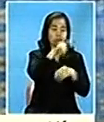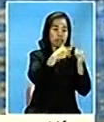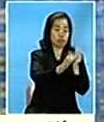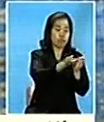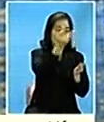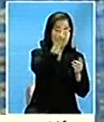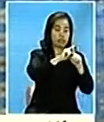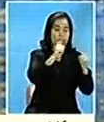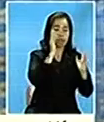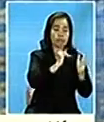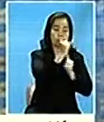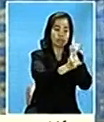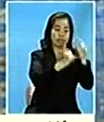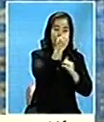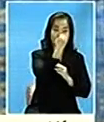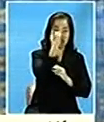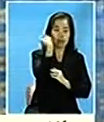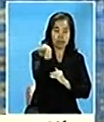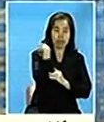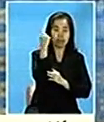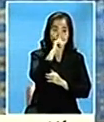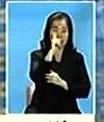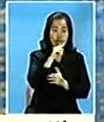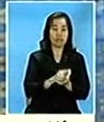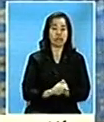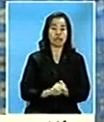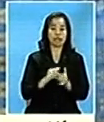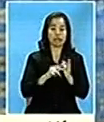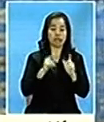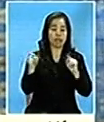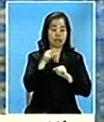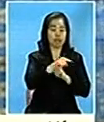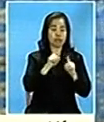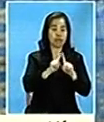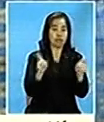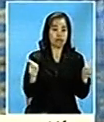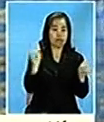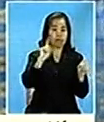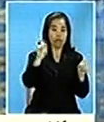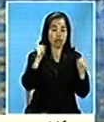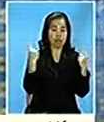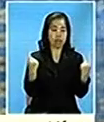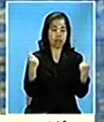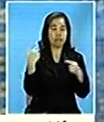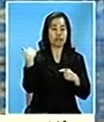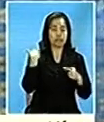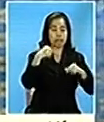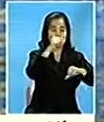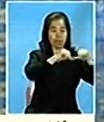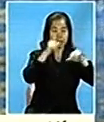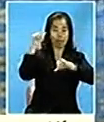มนี่ง่ายๆร้านกาแฟปากซอยท่านเทียบดูแล้วกันระหว่างร้านกาแฟที่มีนวัตกรรมกับ